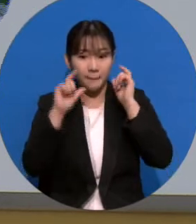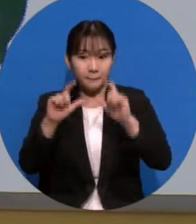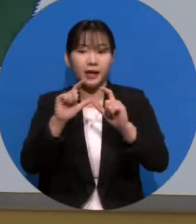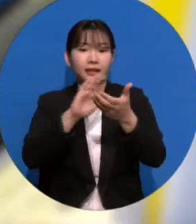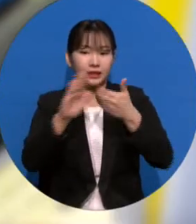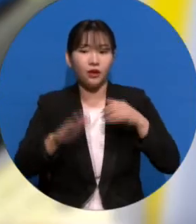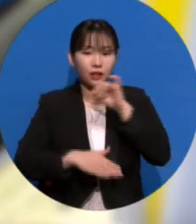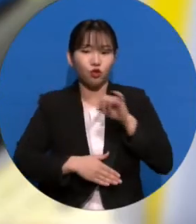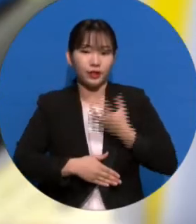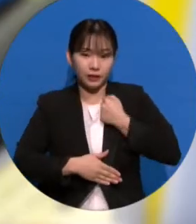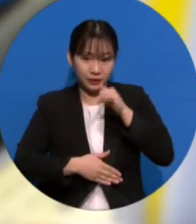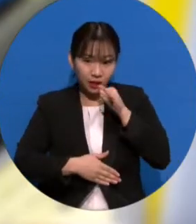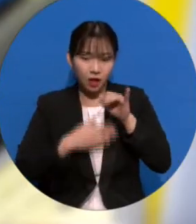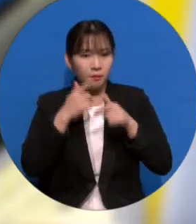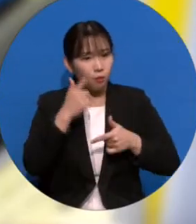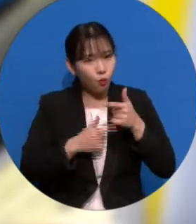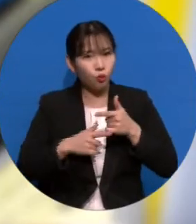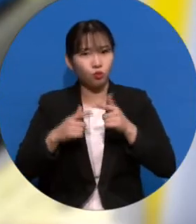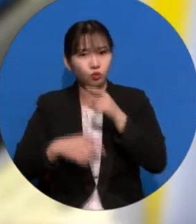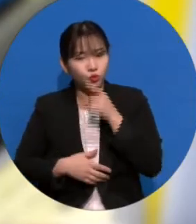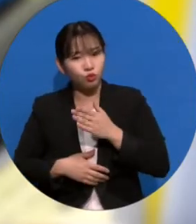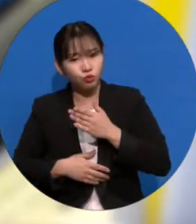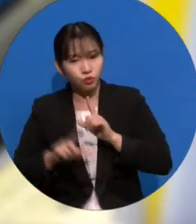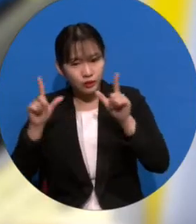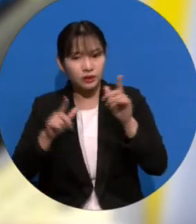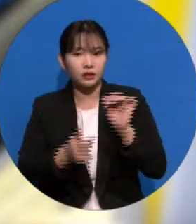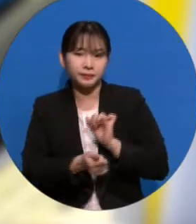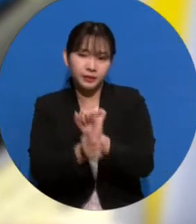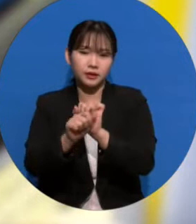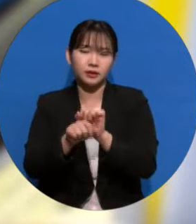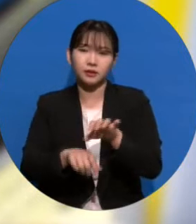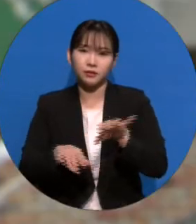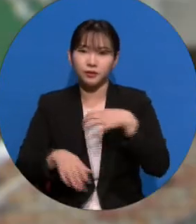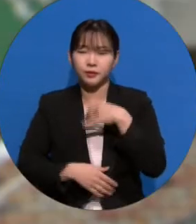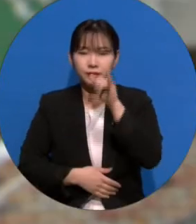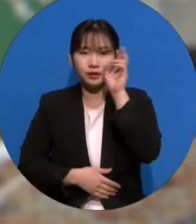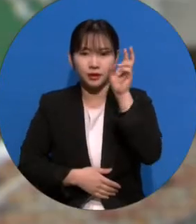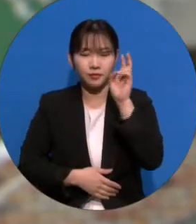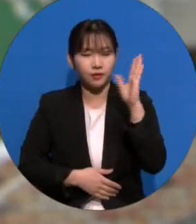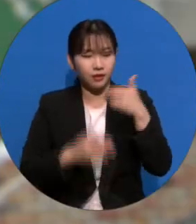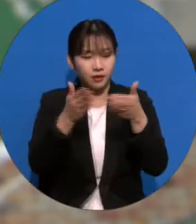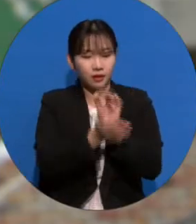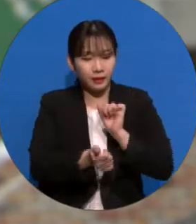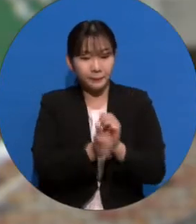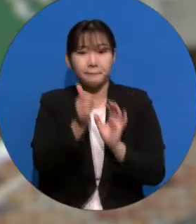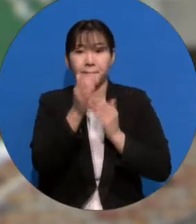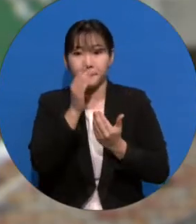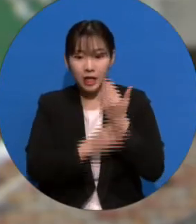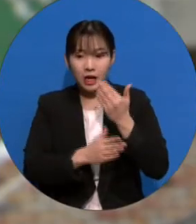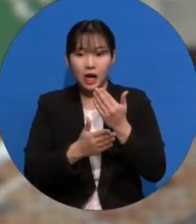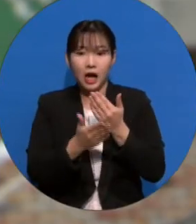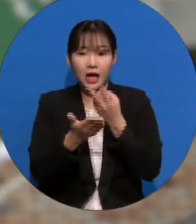갖고 있었다면 목요일날이나 수요일날이나 있었다면 전파를 될 확률도 있을 수 있죠. 최근 집단 감염이 발생해